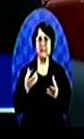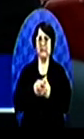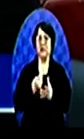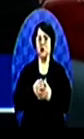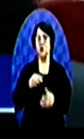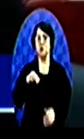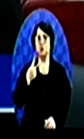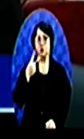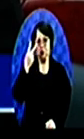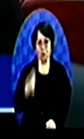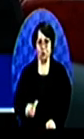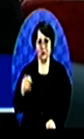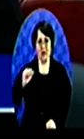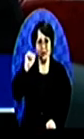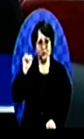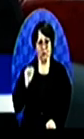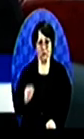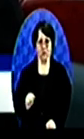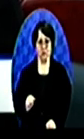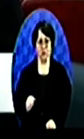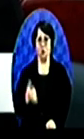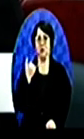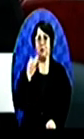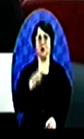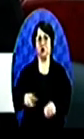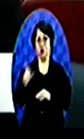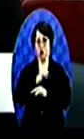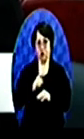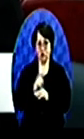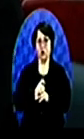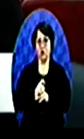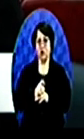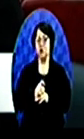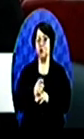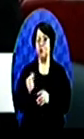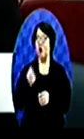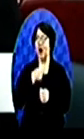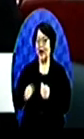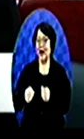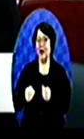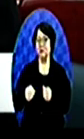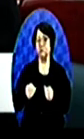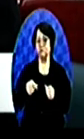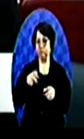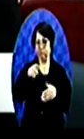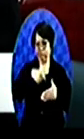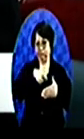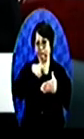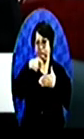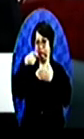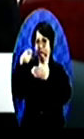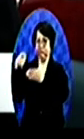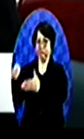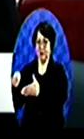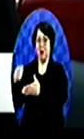бүр дийлдэхээ боллоо. Нийслэлээс мөнгөнд гараа зөөдөг. За зөөсний дараа маргааш нь дахиад нэг авчинчдаг. Тэгээ бид нар